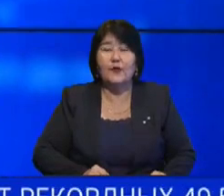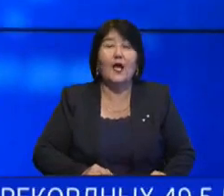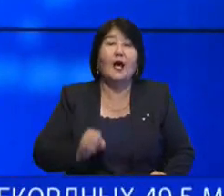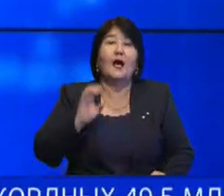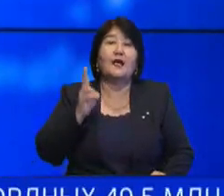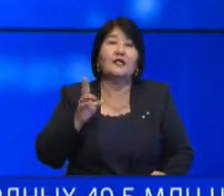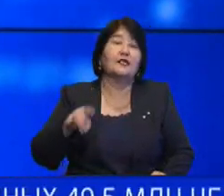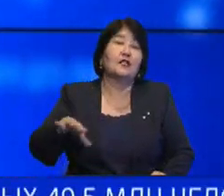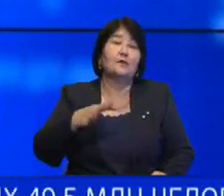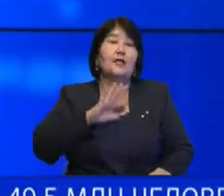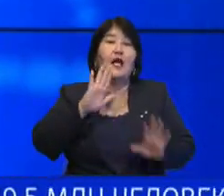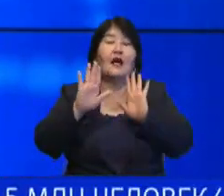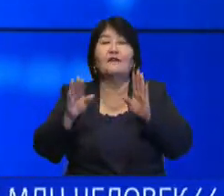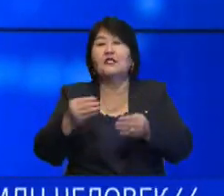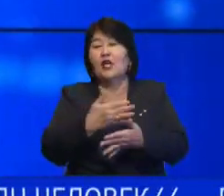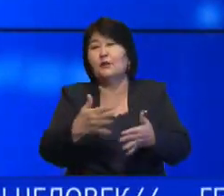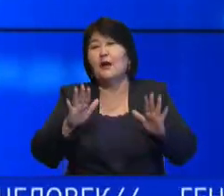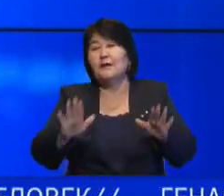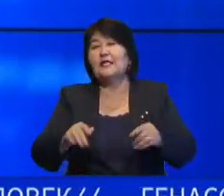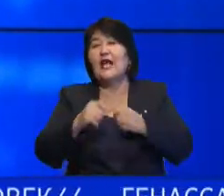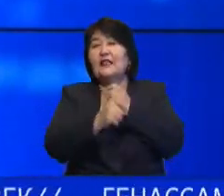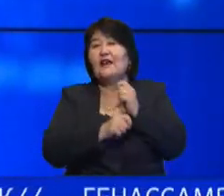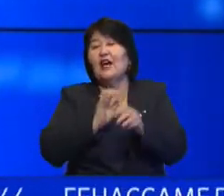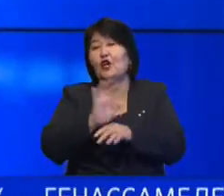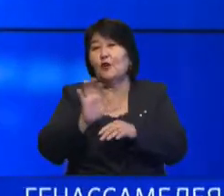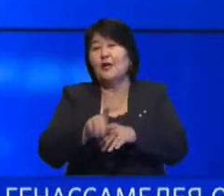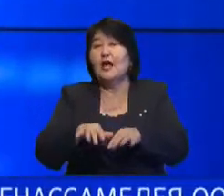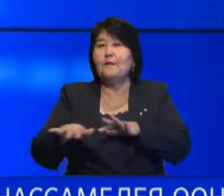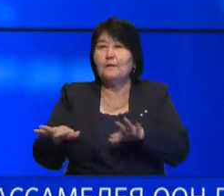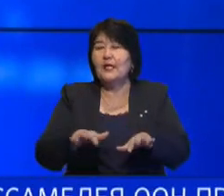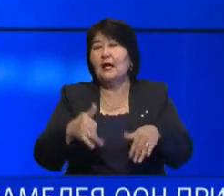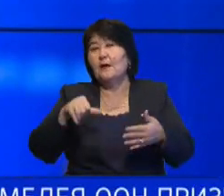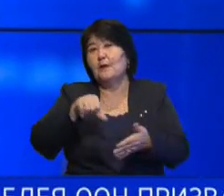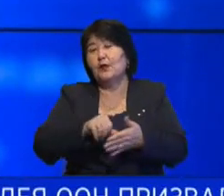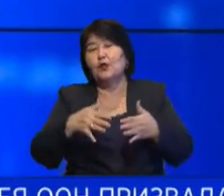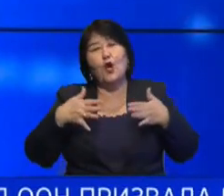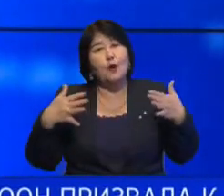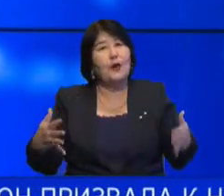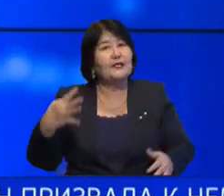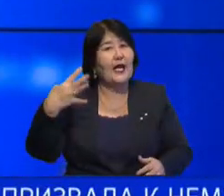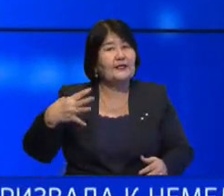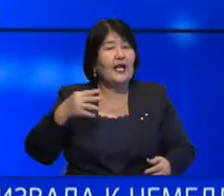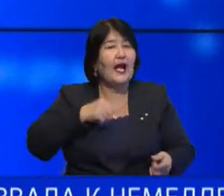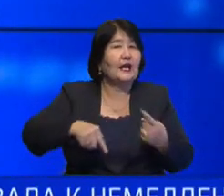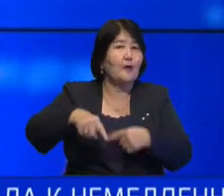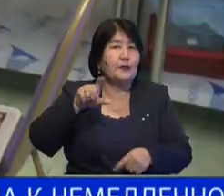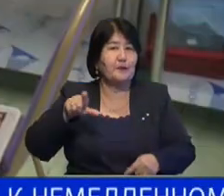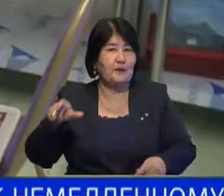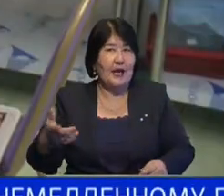В Аральском районе прошла выставка продукции местных товаропроизводителей. В мероприятии приняли участие более 40